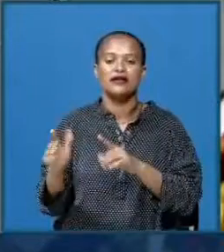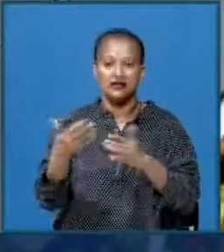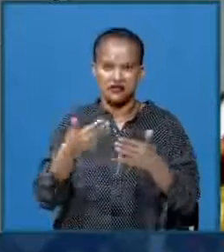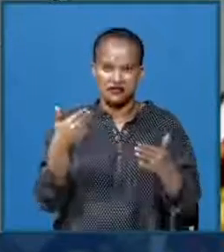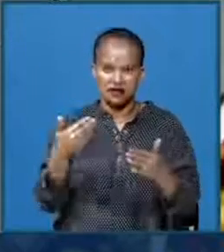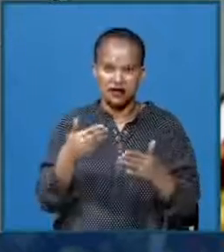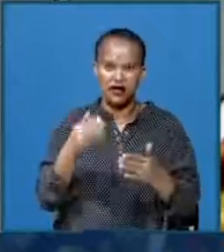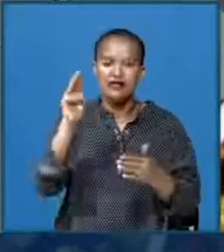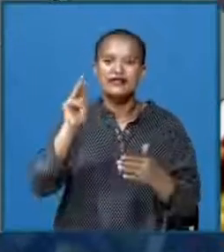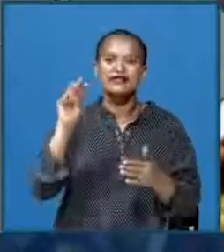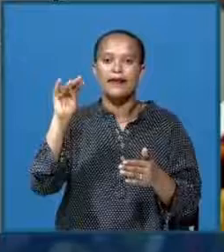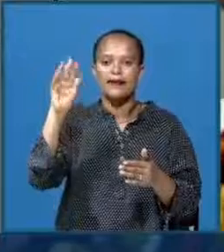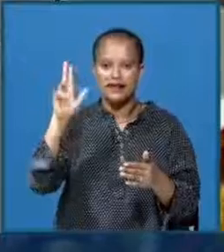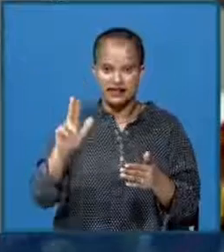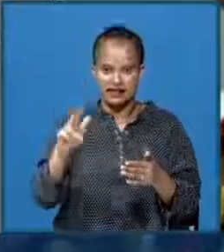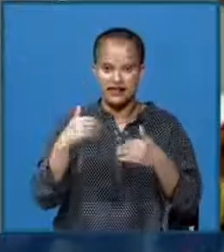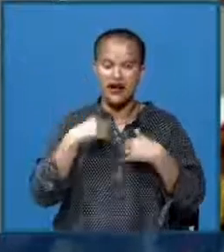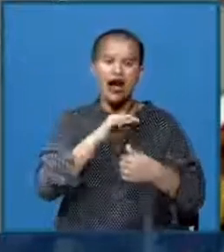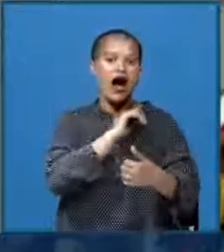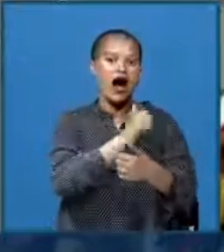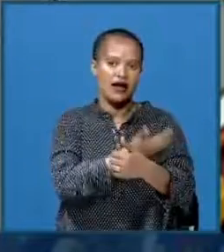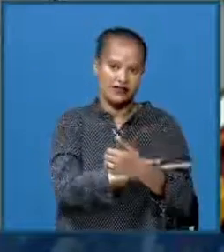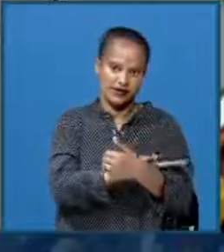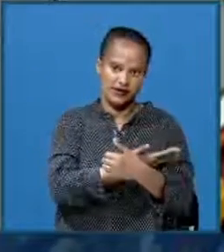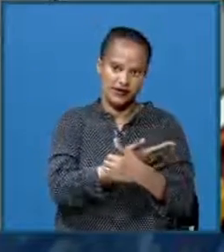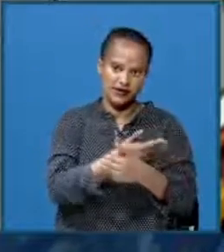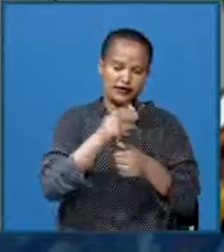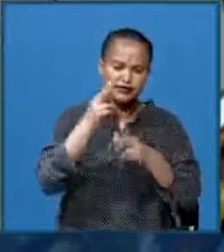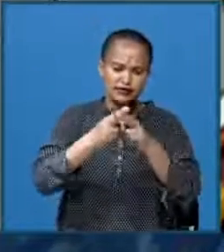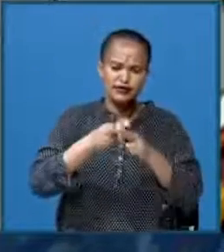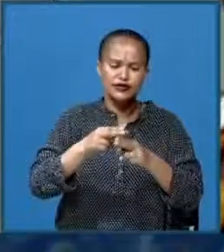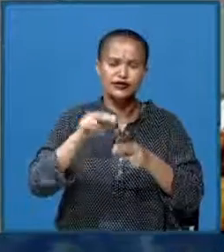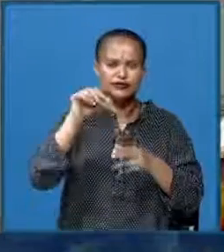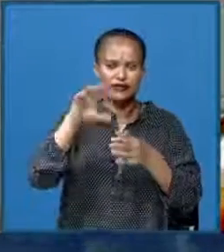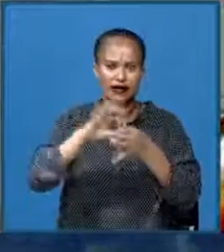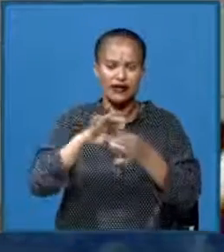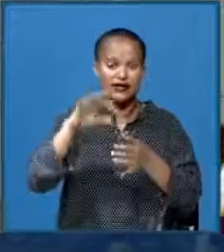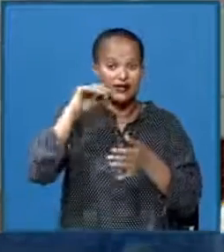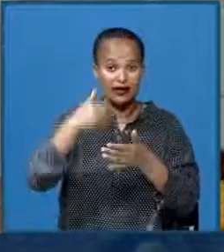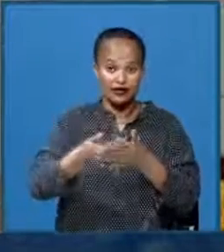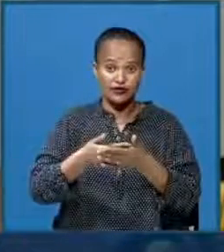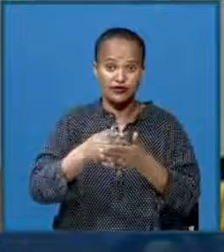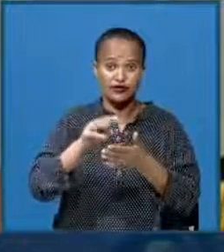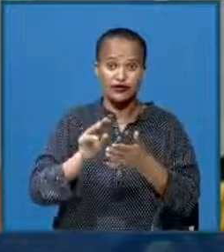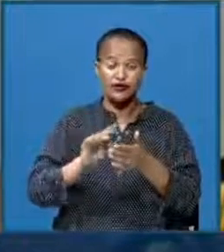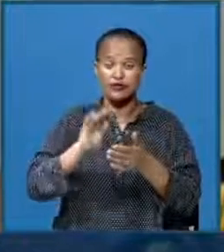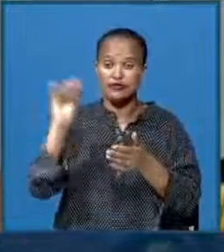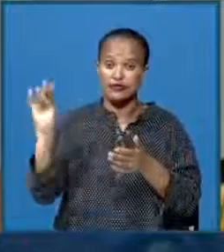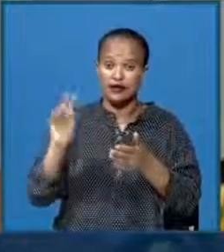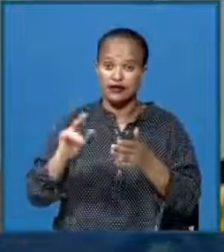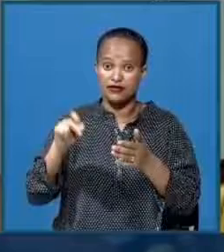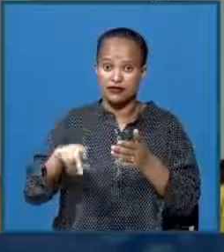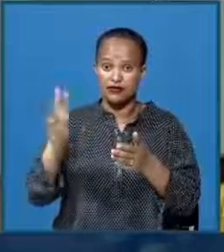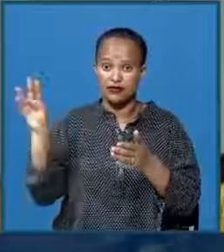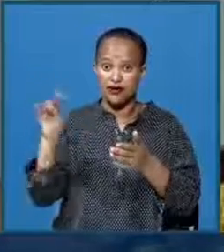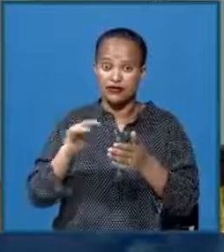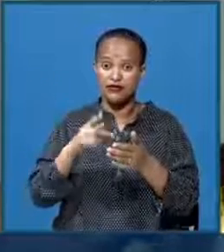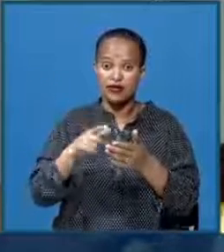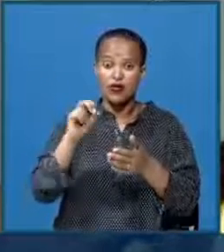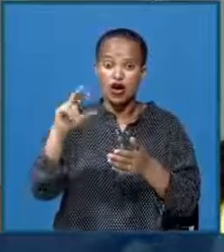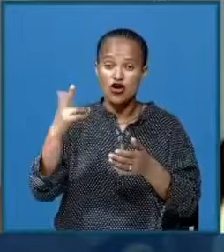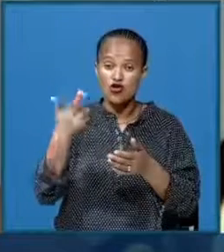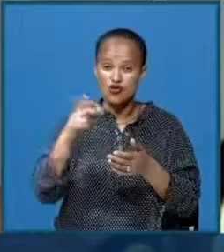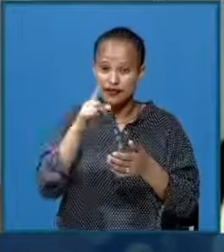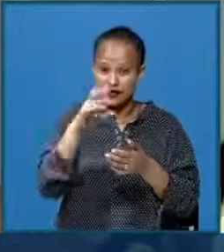ቅድሚኡ እውን ኣብ ሳምረ ለላ ኣርሚ ብሽም ማሕበር ደቂ ኣንስትዮ ዞባ ደቡብ ምብራቅ ነዘን ኣርሚ ነዘን ዋዕሮታት እዚአን